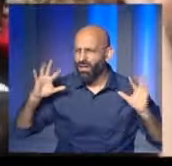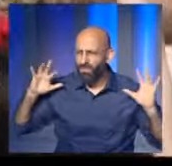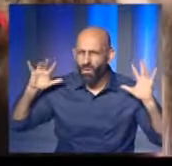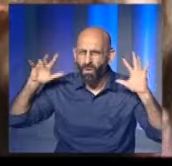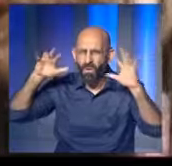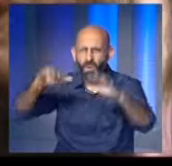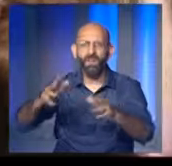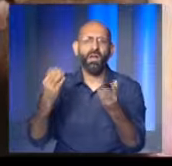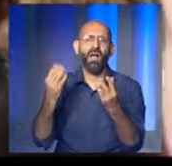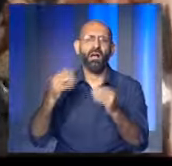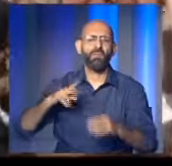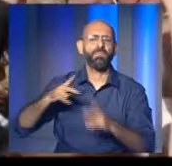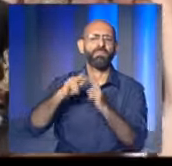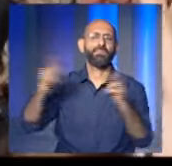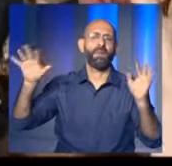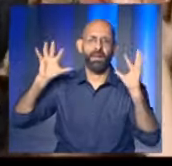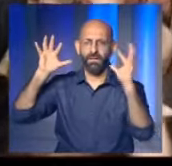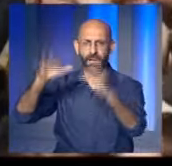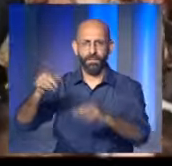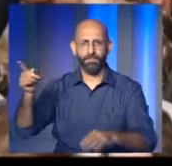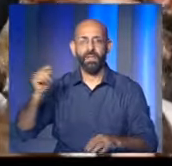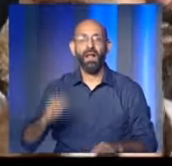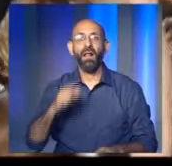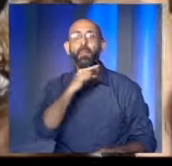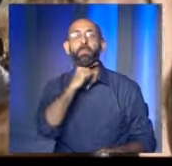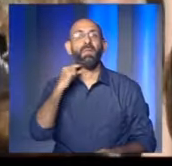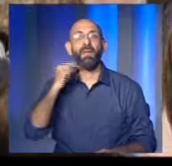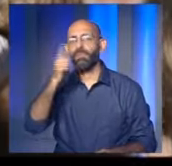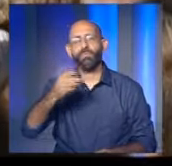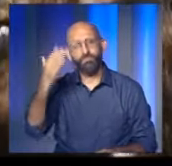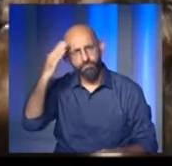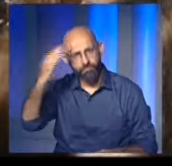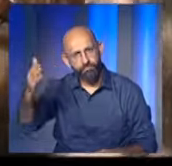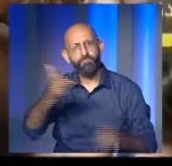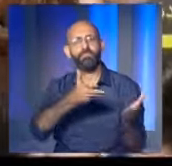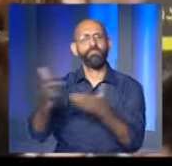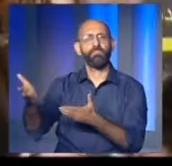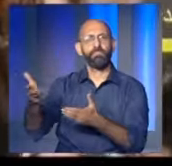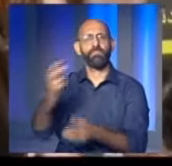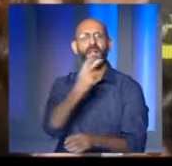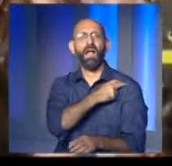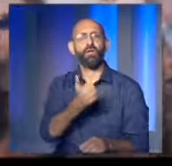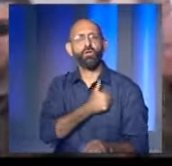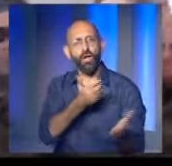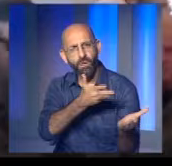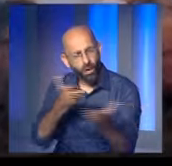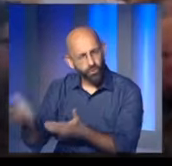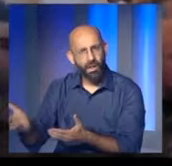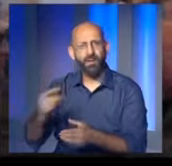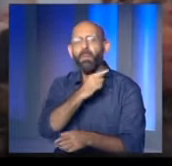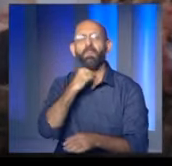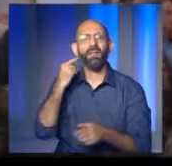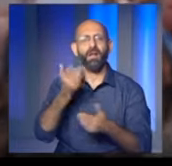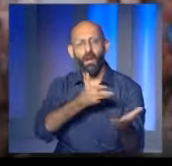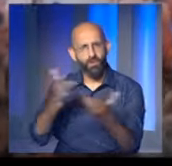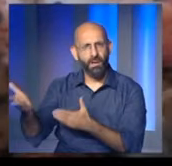مختلف المناطق اللبنانية. وبدوره رحب المطران رحمي بالراعي وقائد الجيش خلال زيارة مغارة مرمرون على ضفاف العاصي،